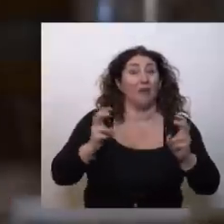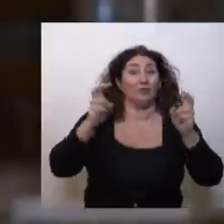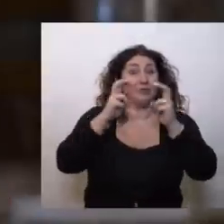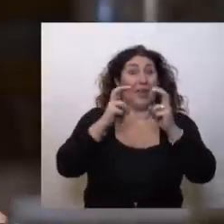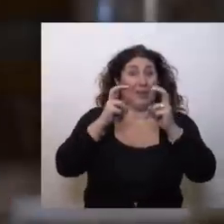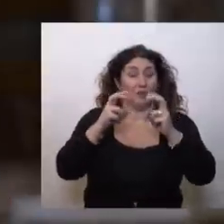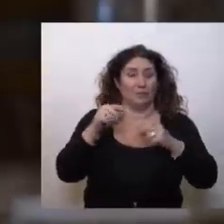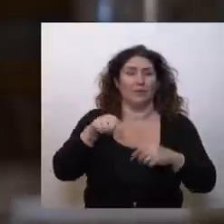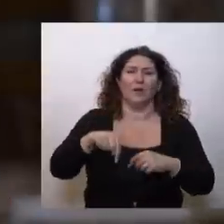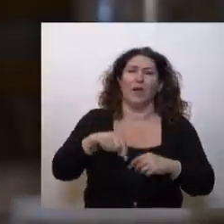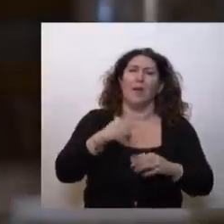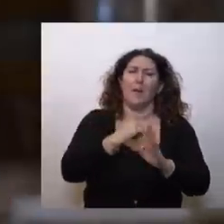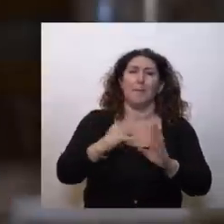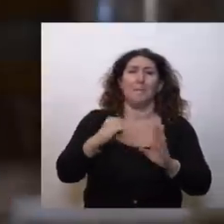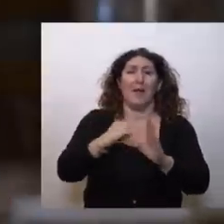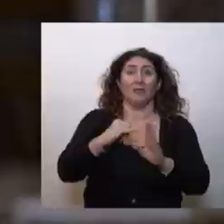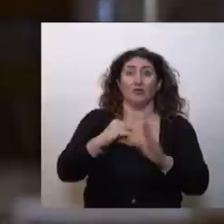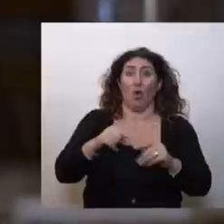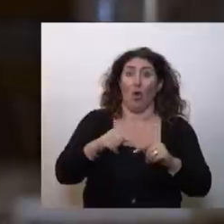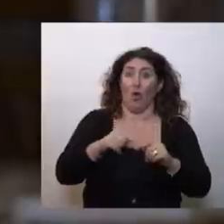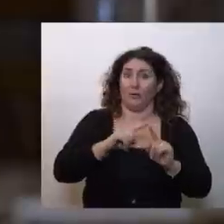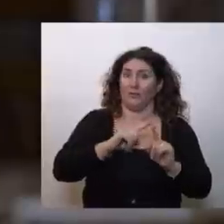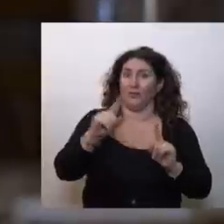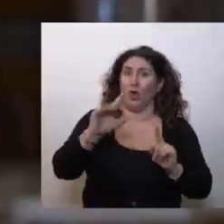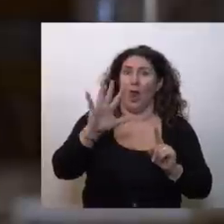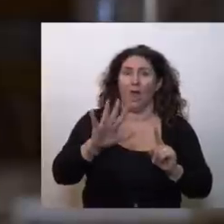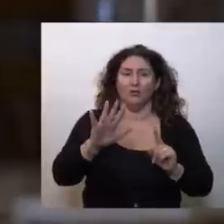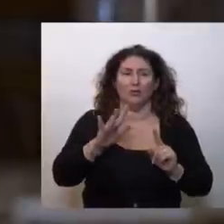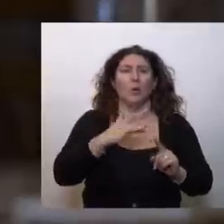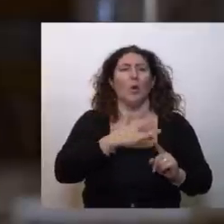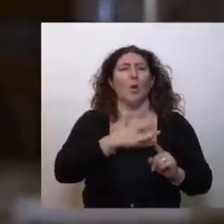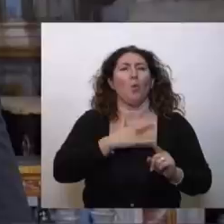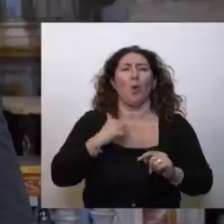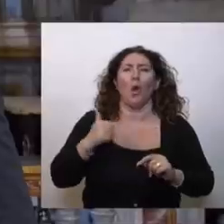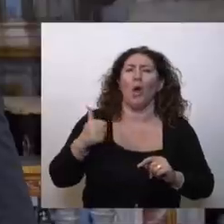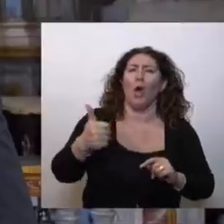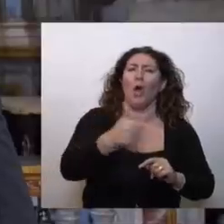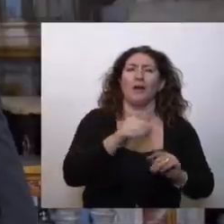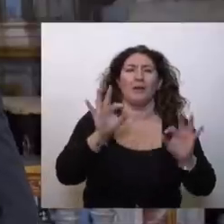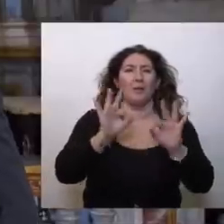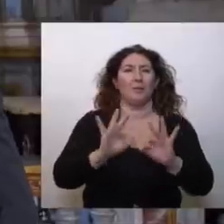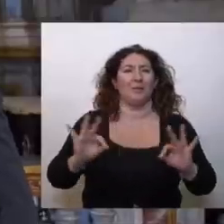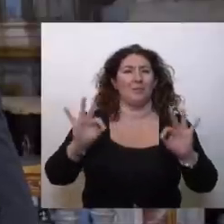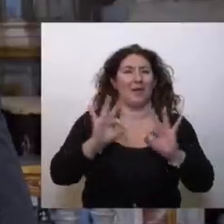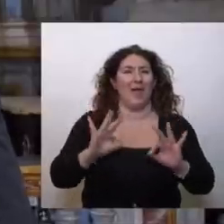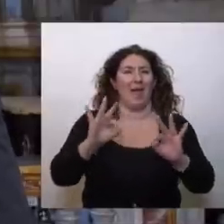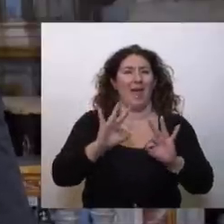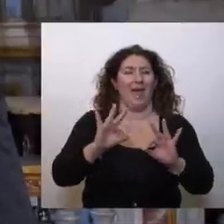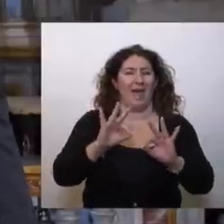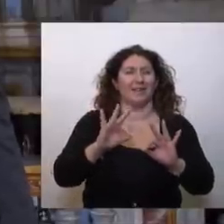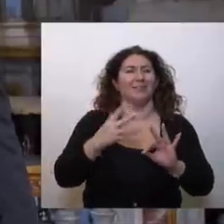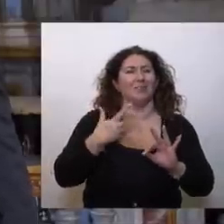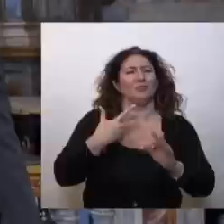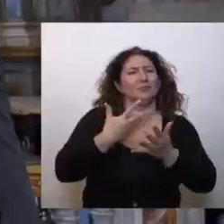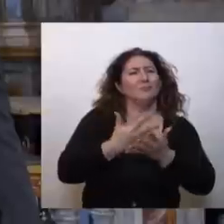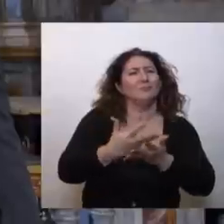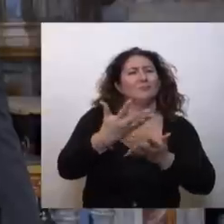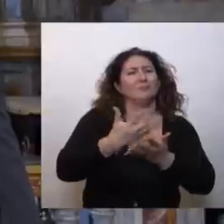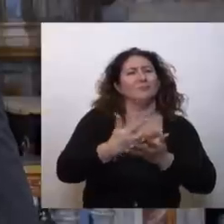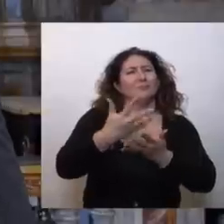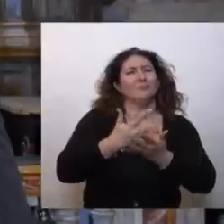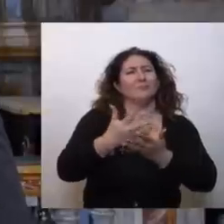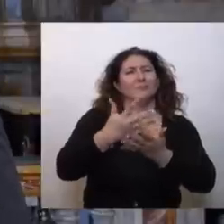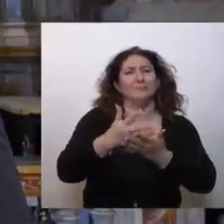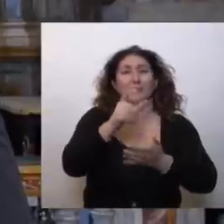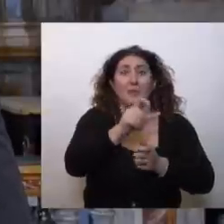questa mezz'ora come una preparazione del cuore, un reportage fatto da persone, da testimoni,